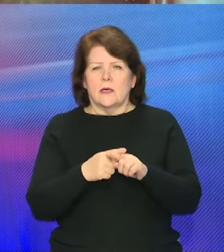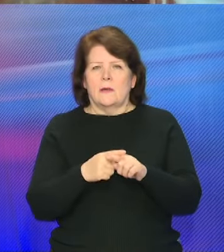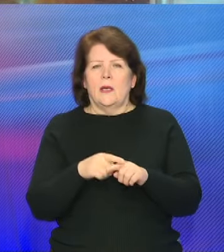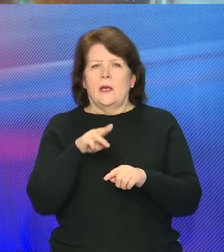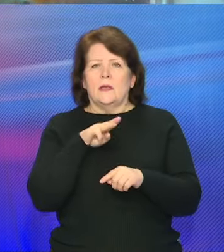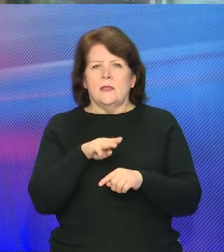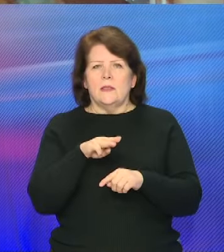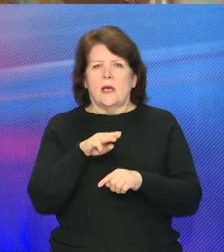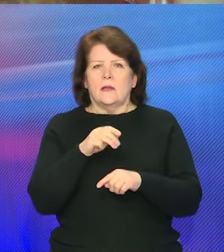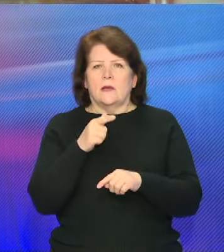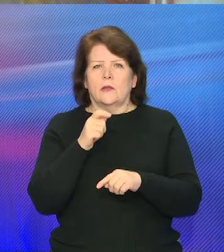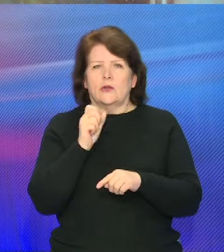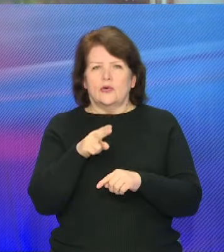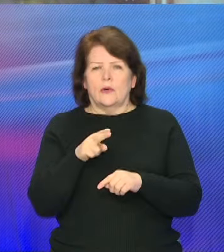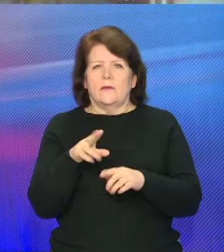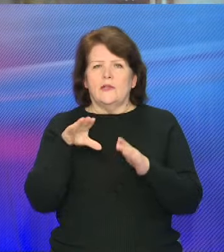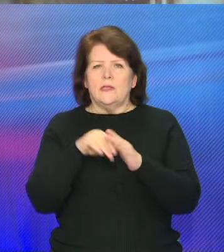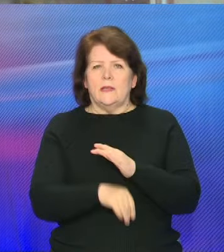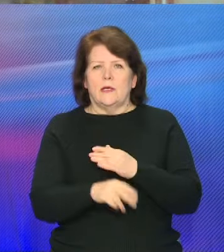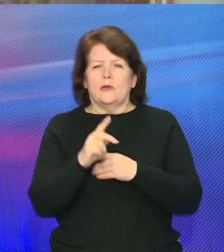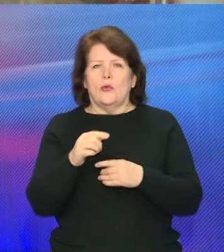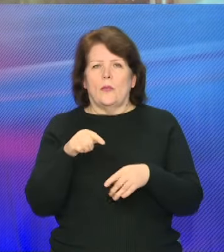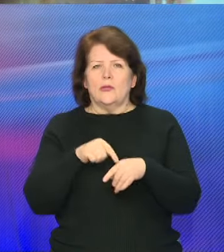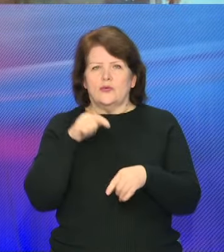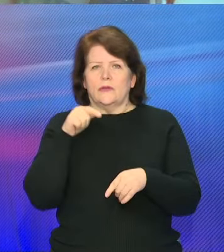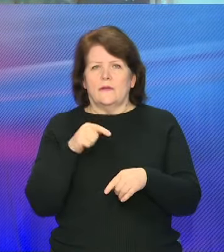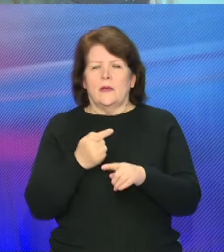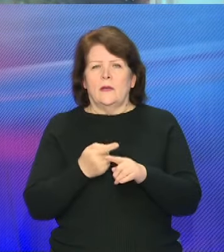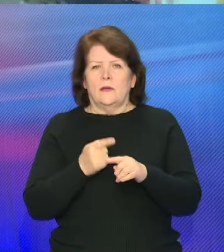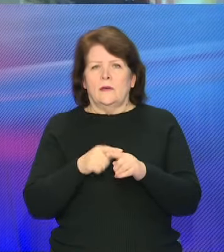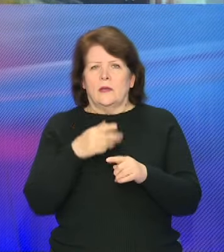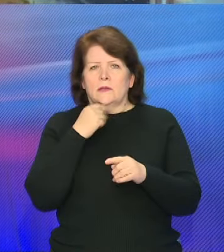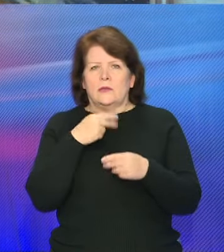Тетяна Гришук – у ліку тих, кто чув «Внутреннее светло» картин відомого мастака.